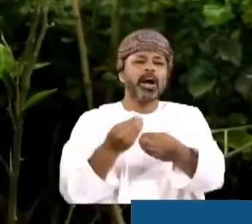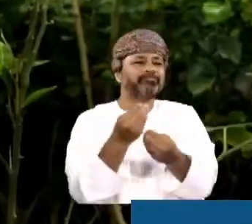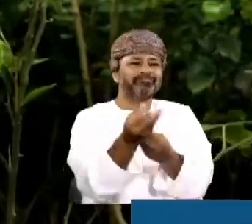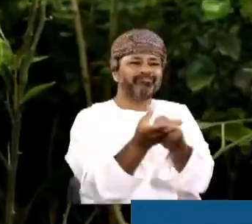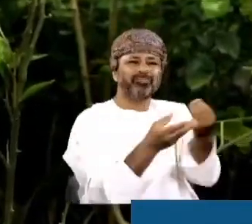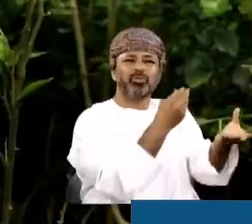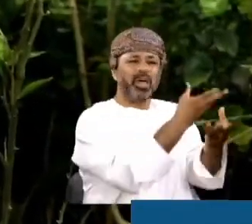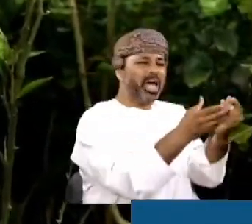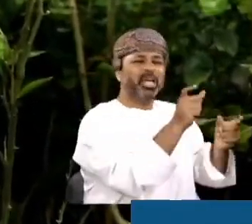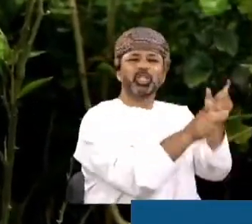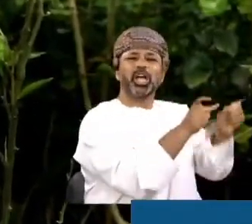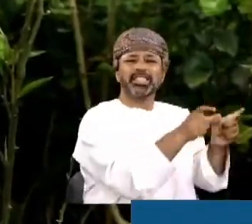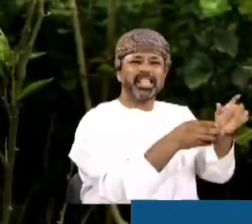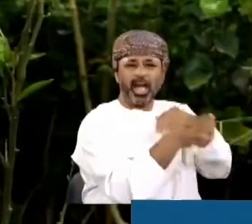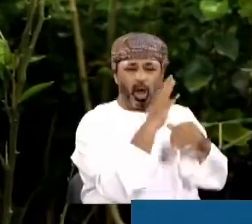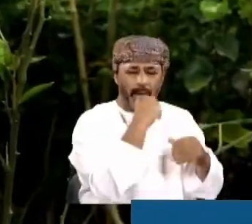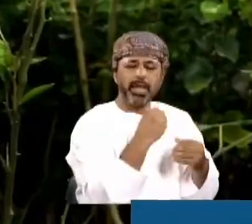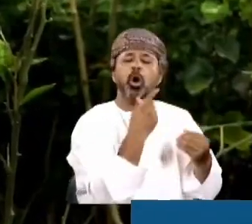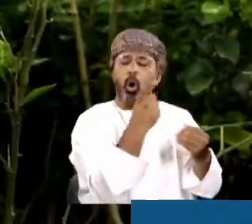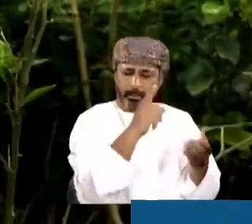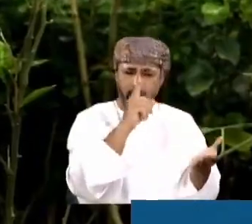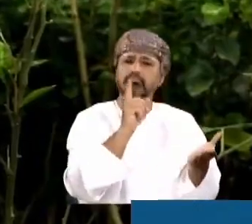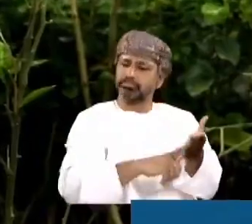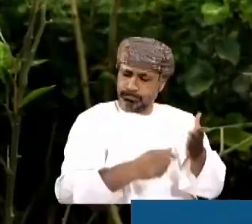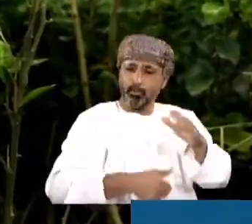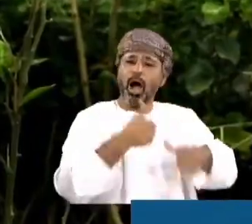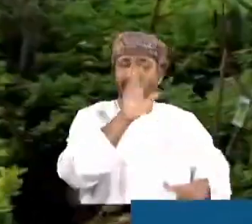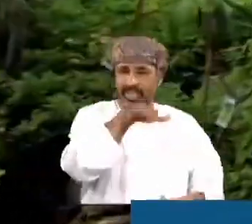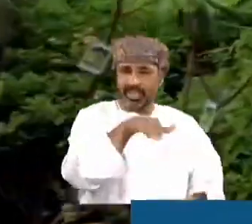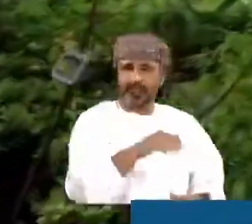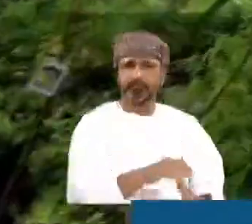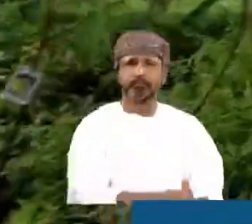من المزارعين بالسلطنة وقد أثبتت نجاحها.